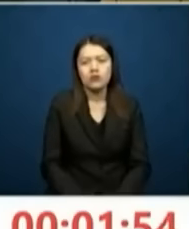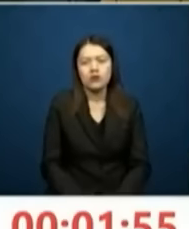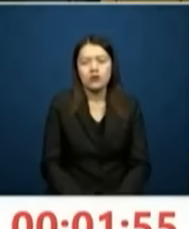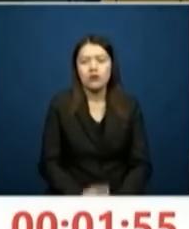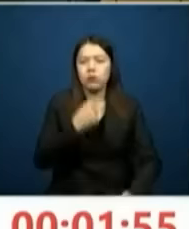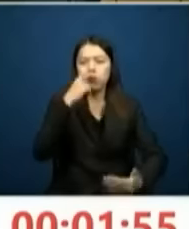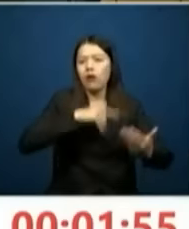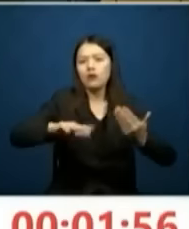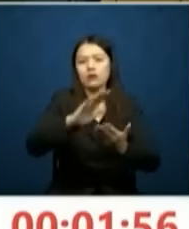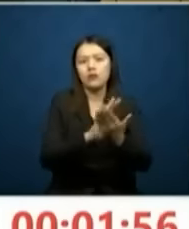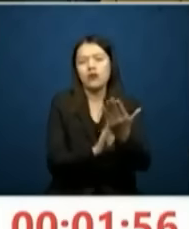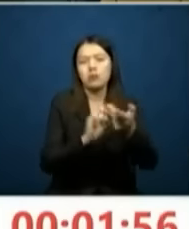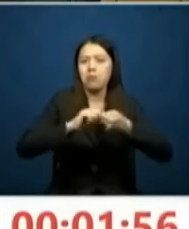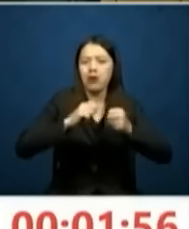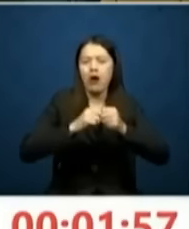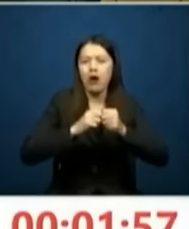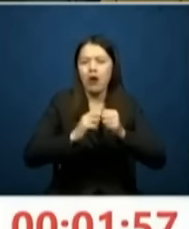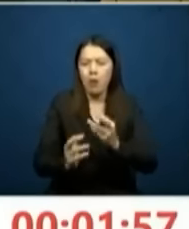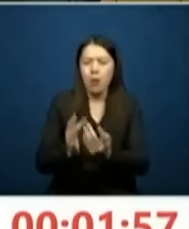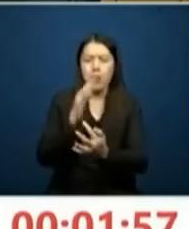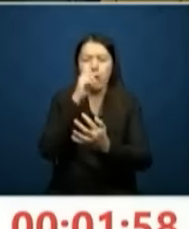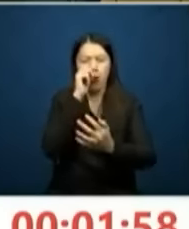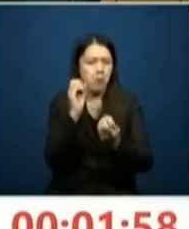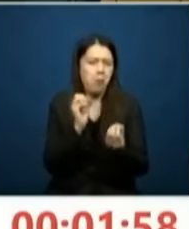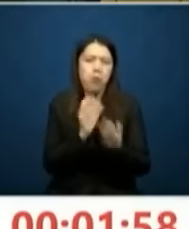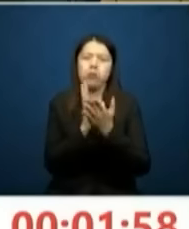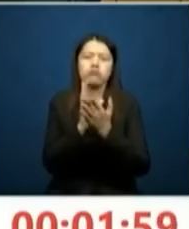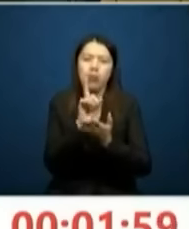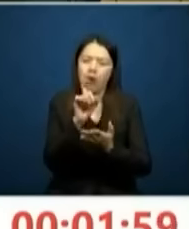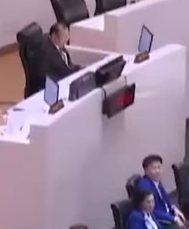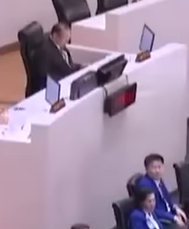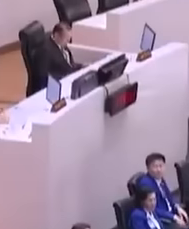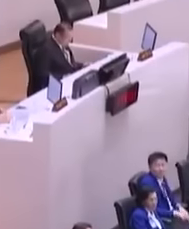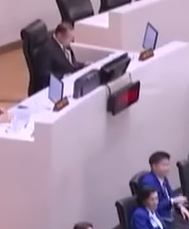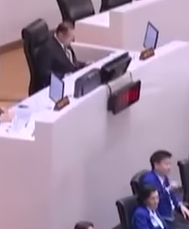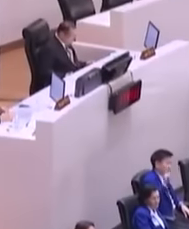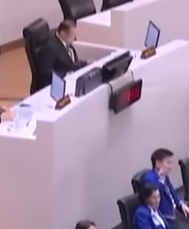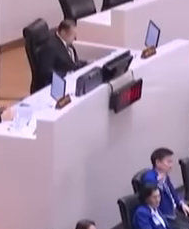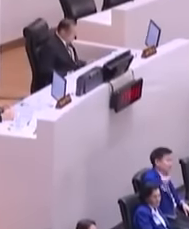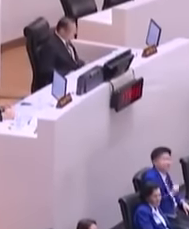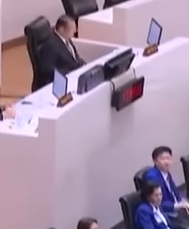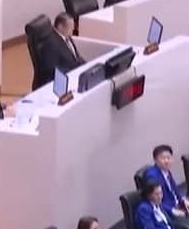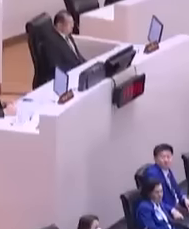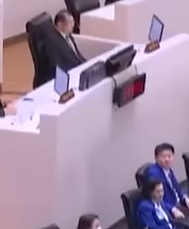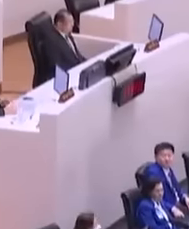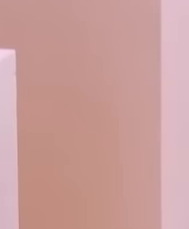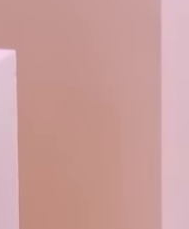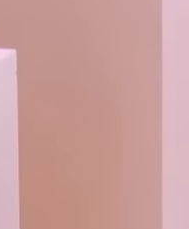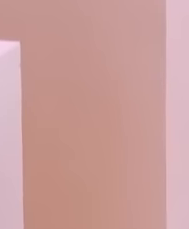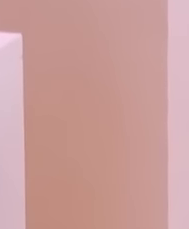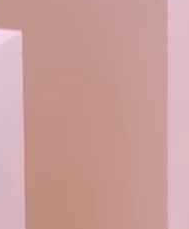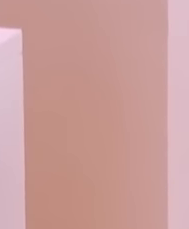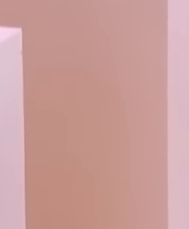ทีแปลว่าตดให้หมาดมหรือยังไงกันแน่แฟนๆรอเงินแจกก็รอฟังรายการสวจี้ถาม